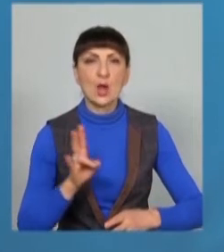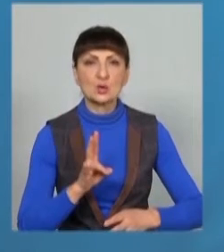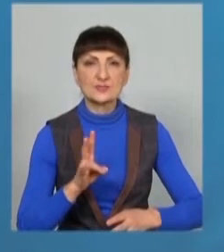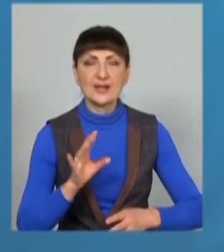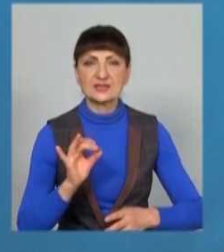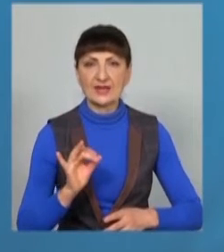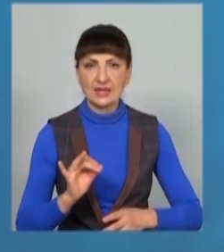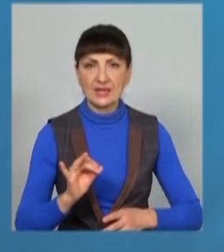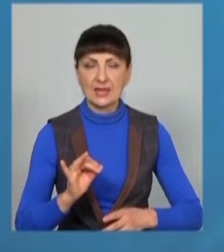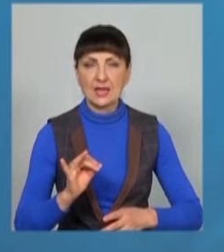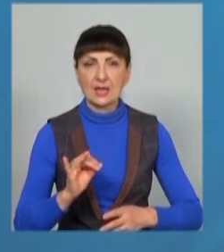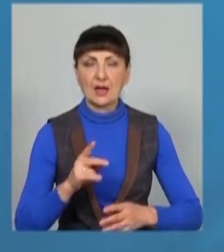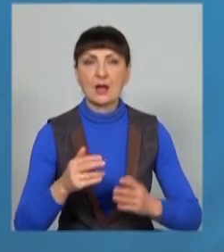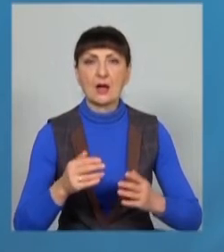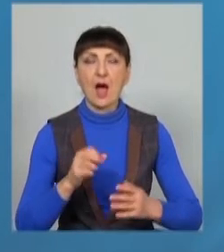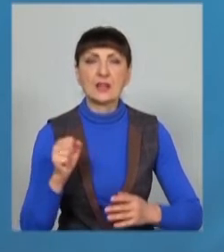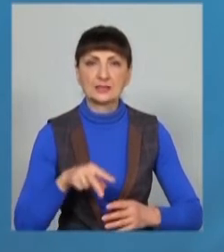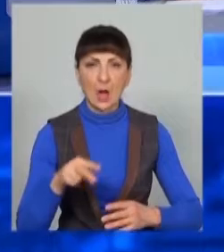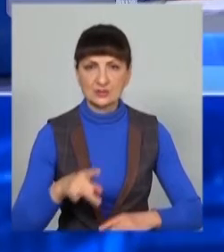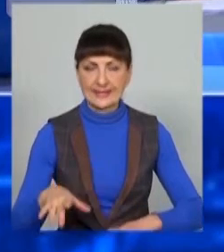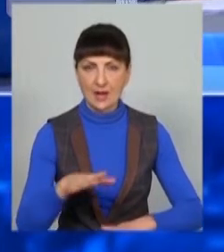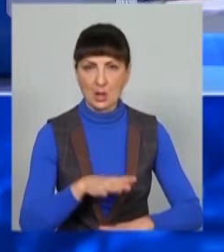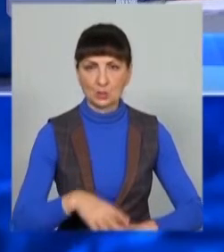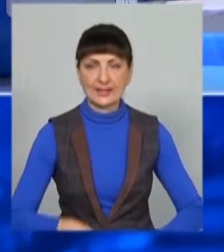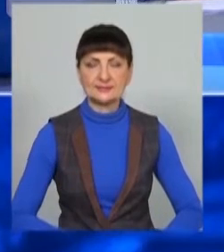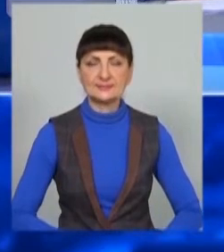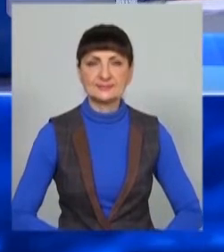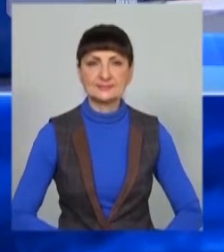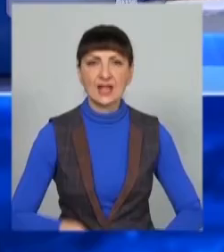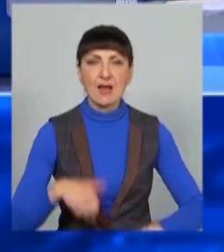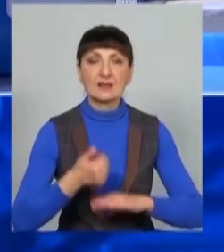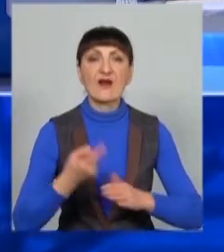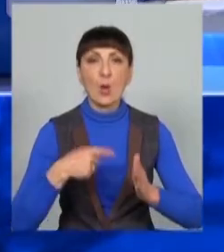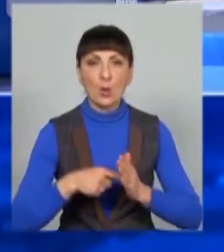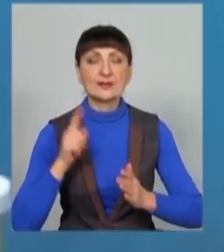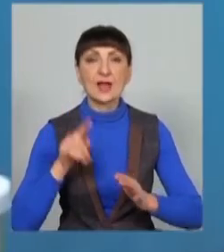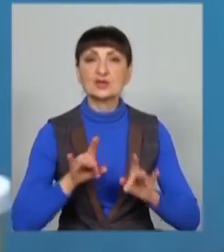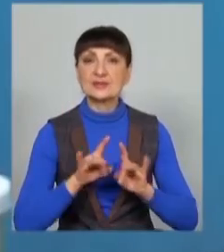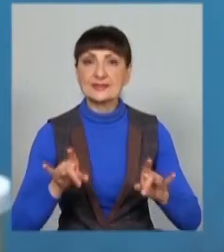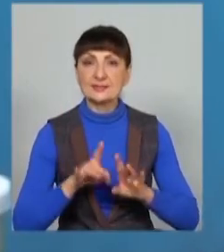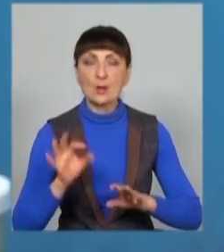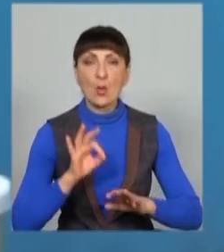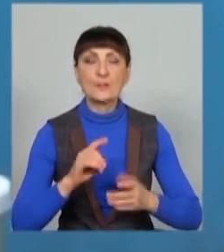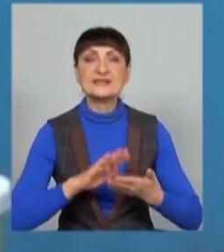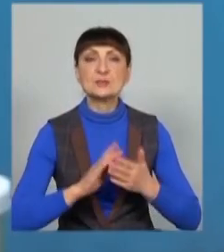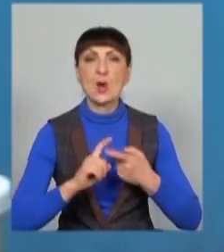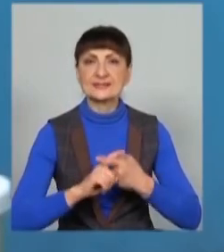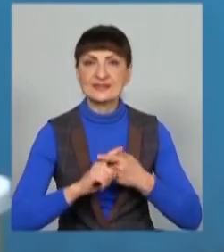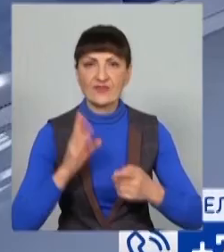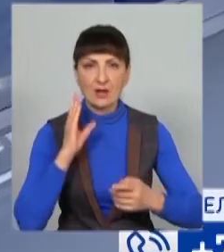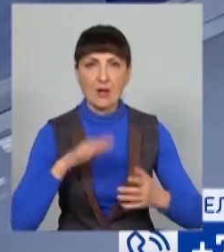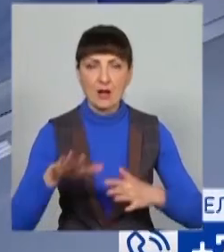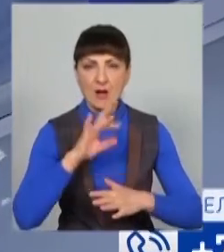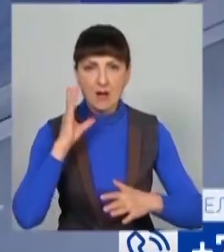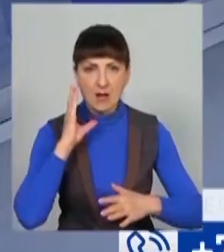и и построен на us buy стало толчком районах новом мегаполиса также рассказал об эпидемической ситуации по